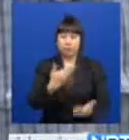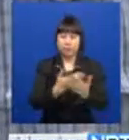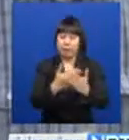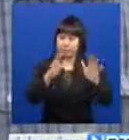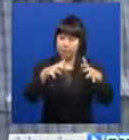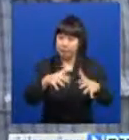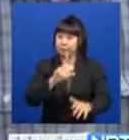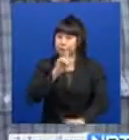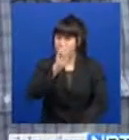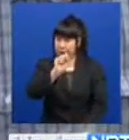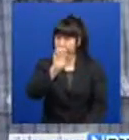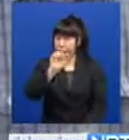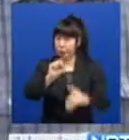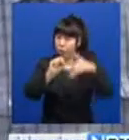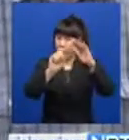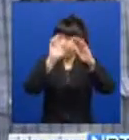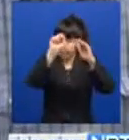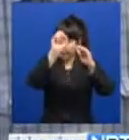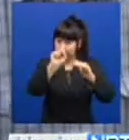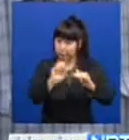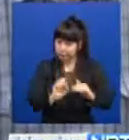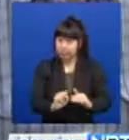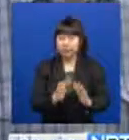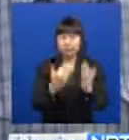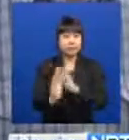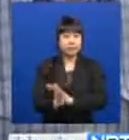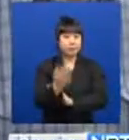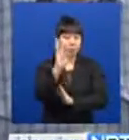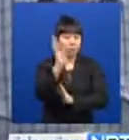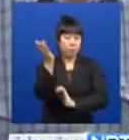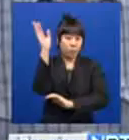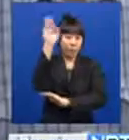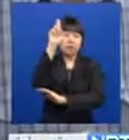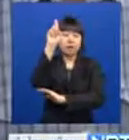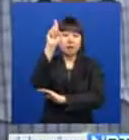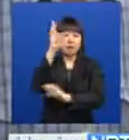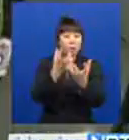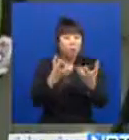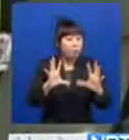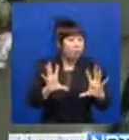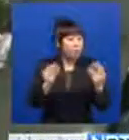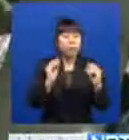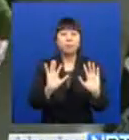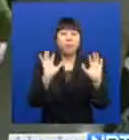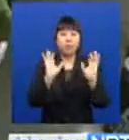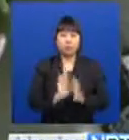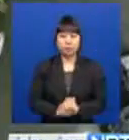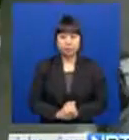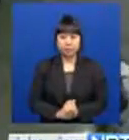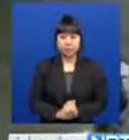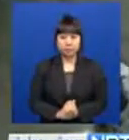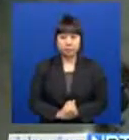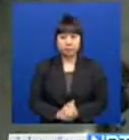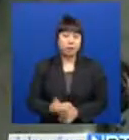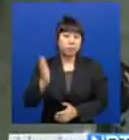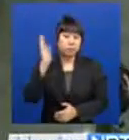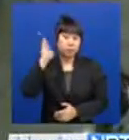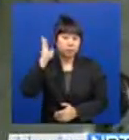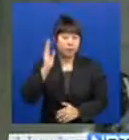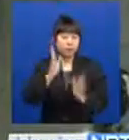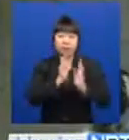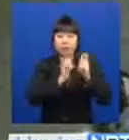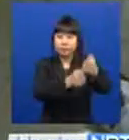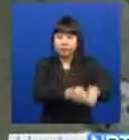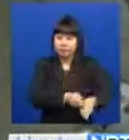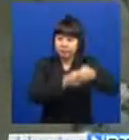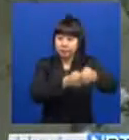าททุกอาทิตย์นะครับผมซึ่งเราขายตั้งแต่6โมงเช้าจนถึงเที่ยงหรือว่าของหมดนะครับผม ลุงแดงหรือนายอรุณดำคุ้มเกษตรกร